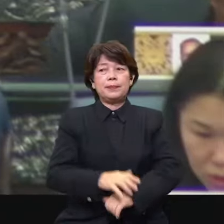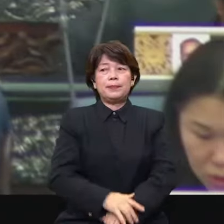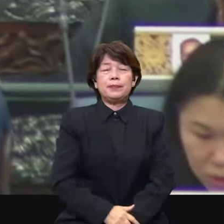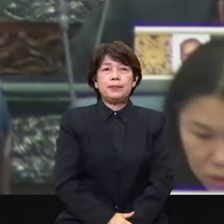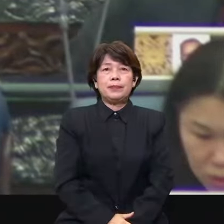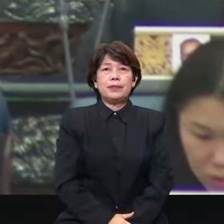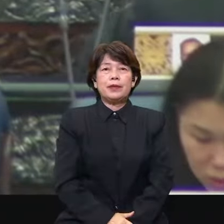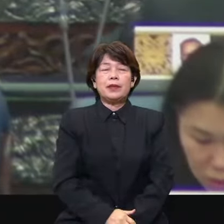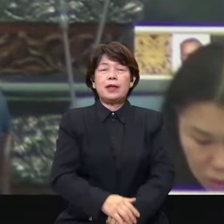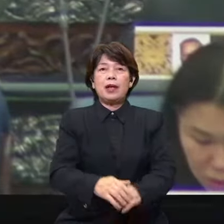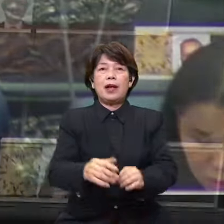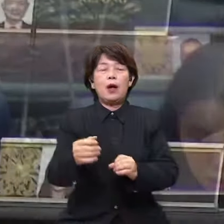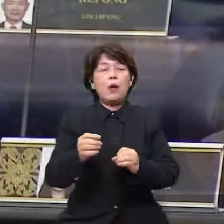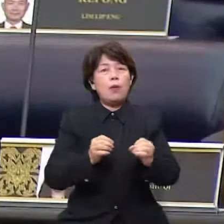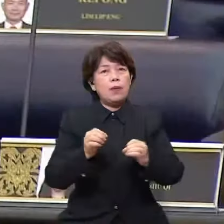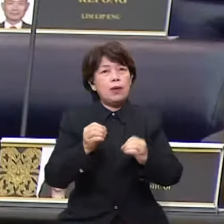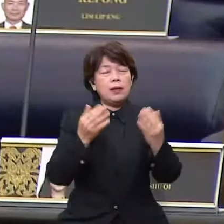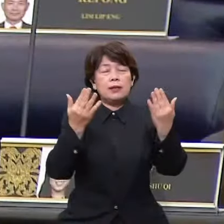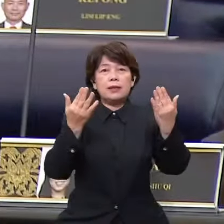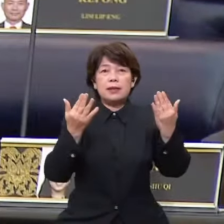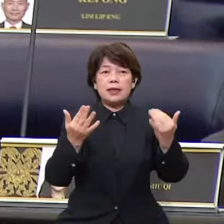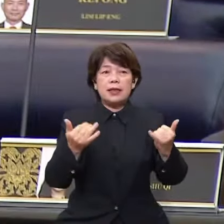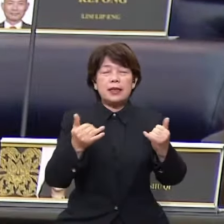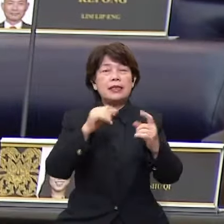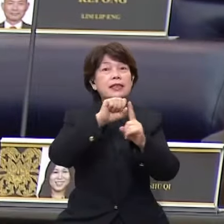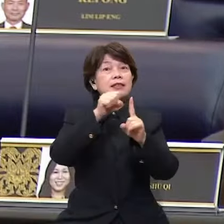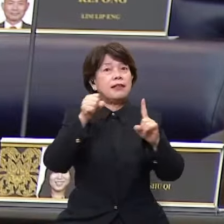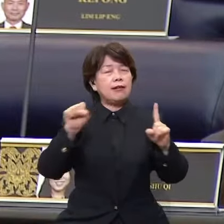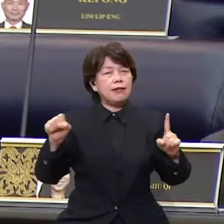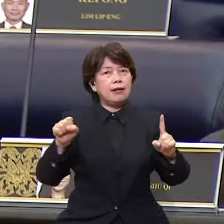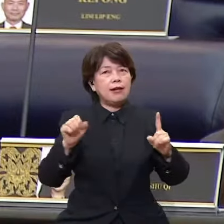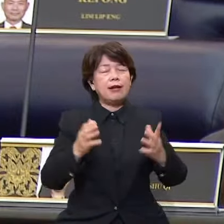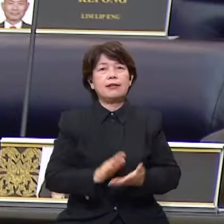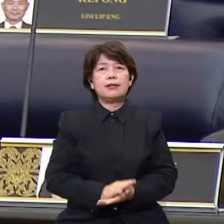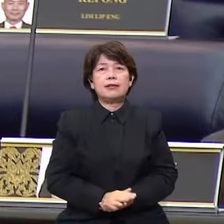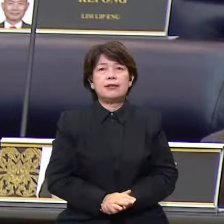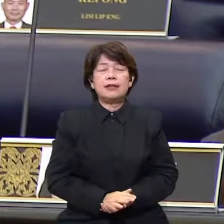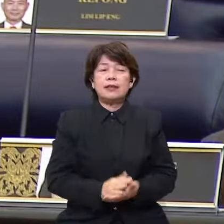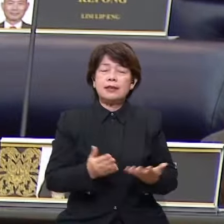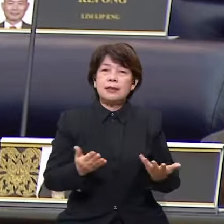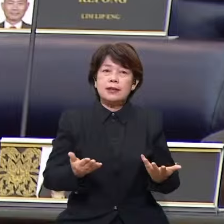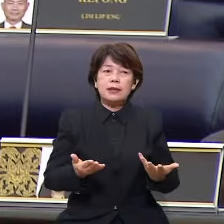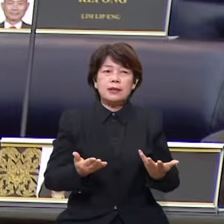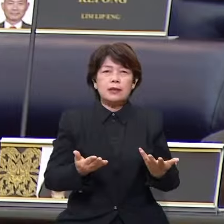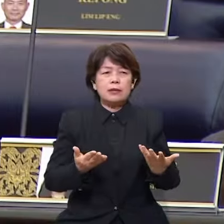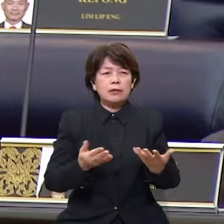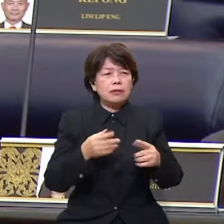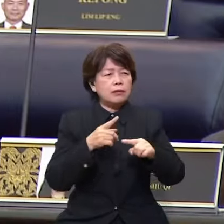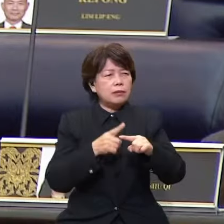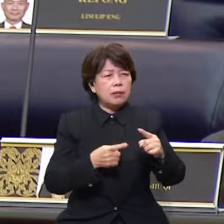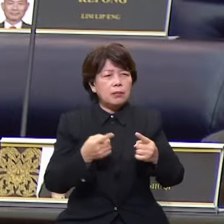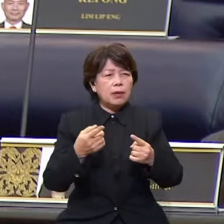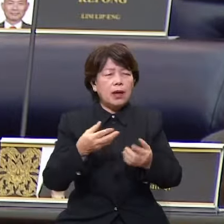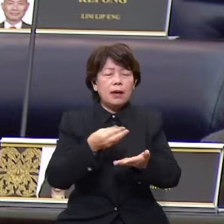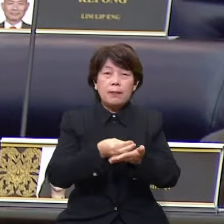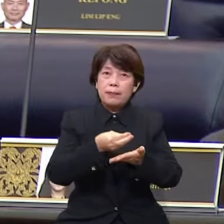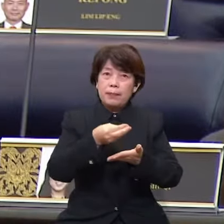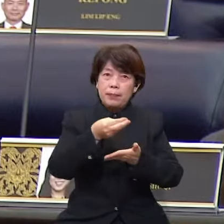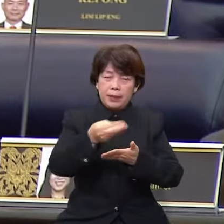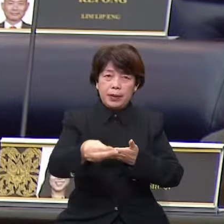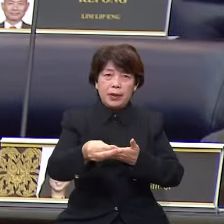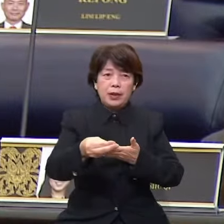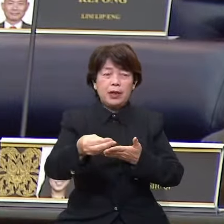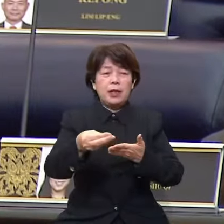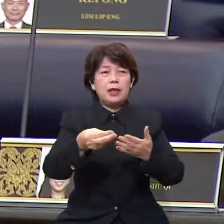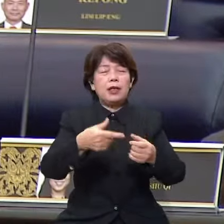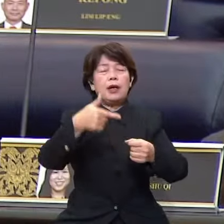our operators in Sandakan, terkhususnya di Sandakan lah, di mana mereka tidak dapat membeli petrol untuk kegunaan bot-bot